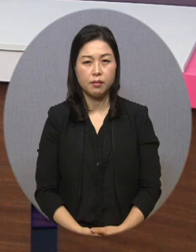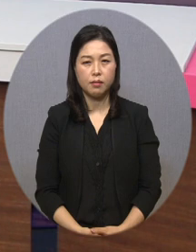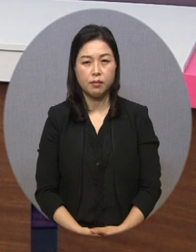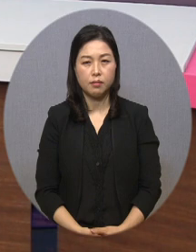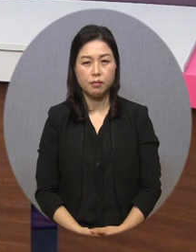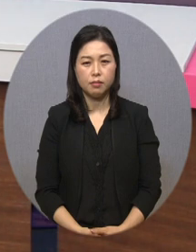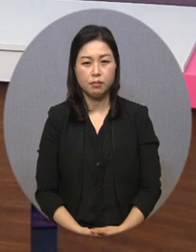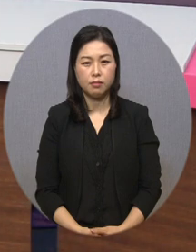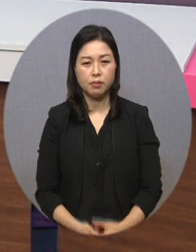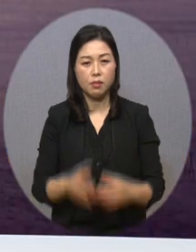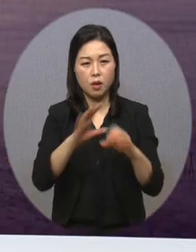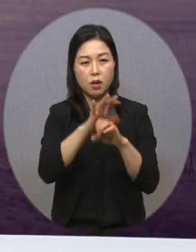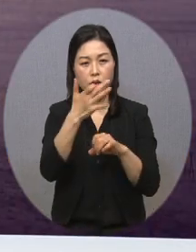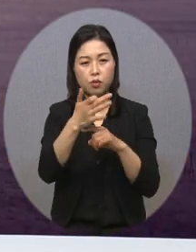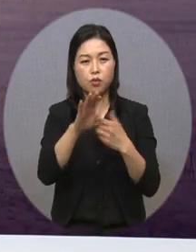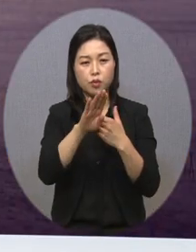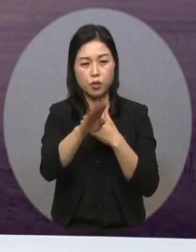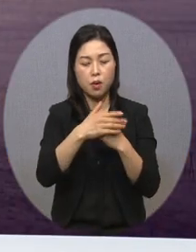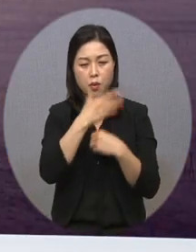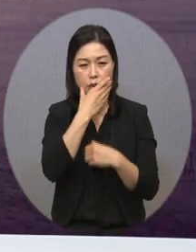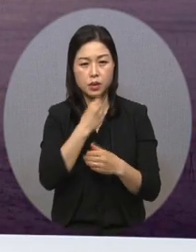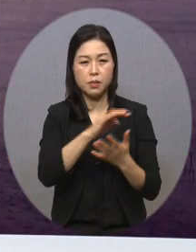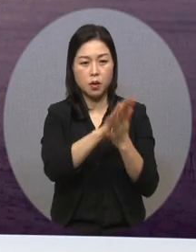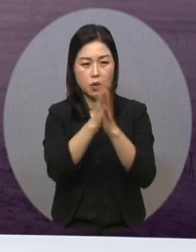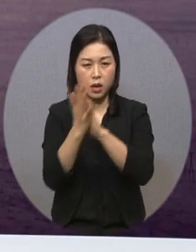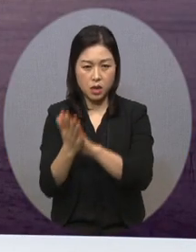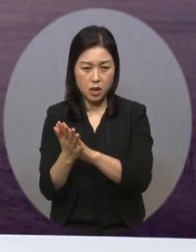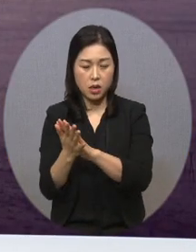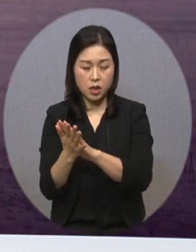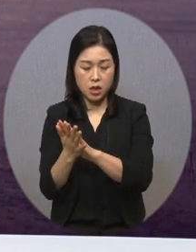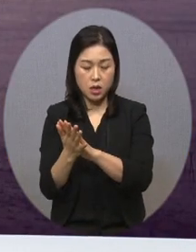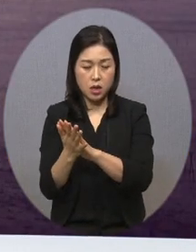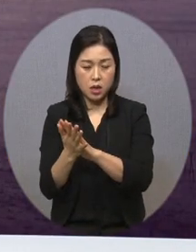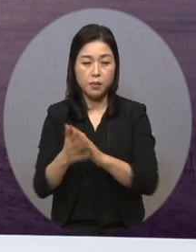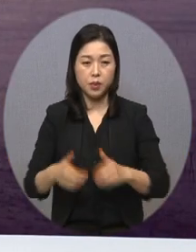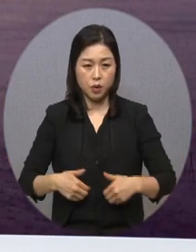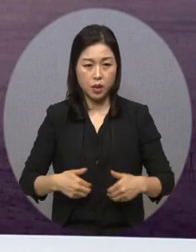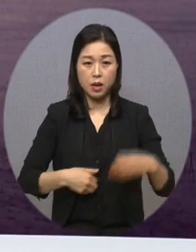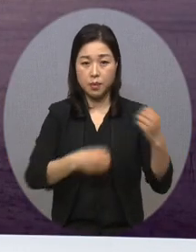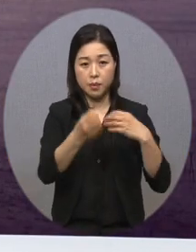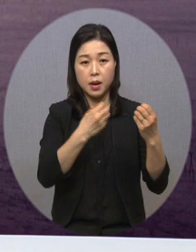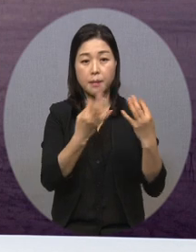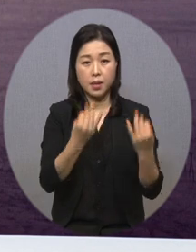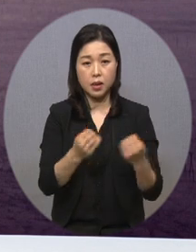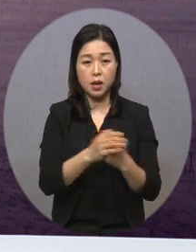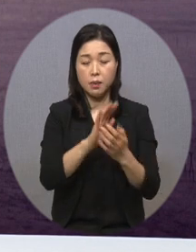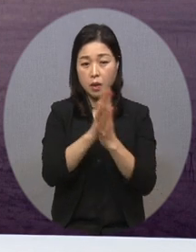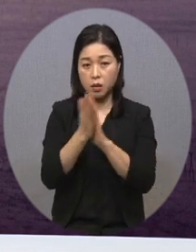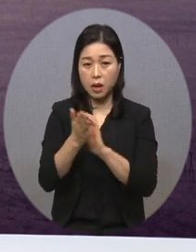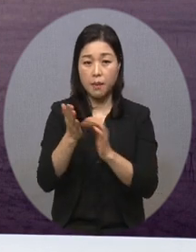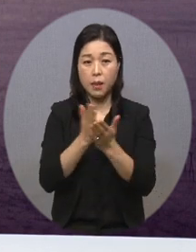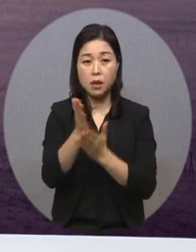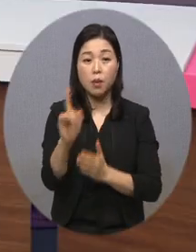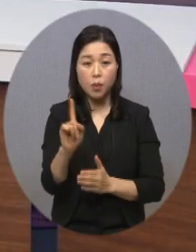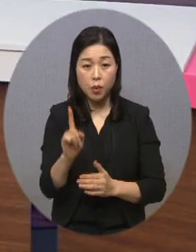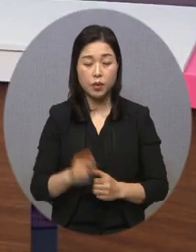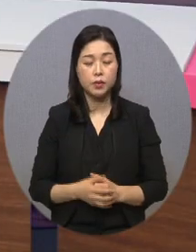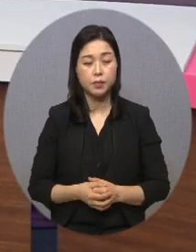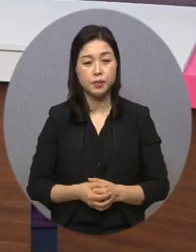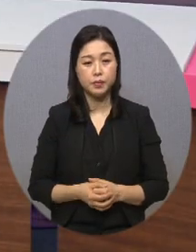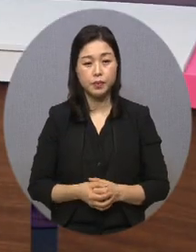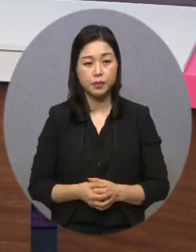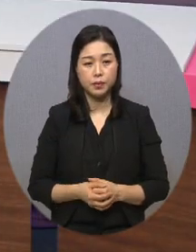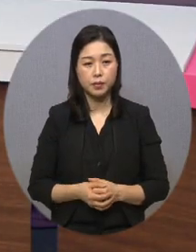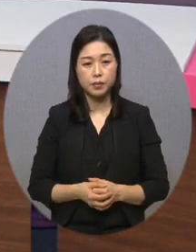코로나19 이후 복지 패러다임이 변화해야 한다는 의견이 많습니다. 예. 어떻게 변화해야 한다고 보시는지요?